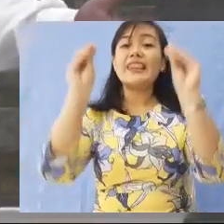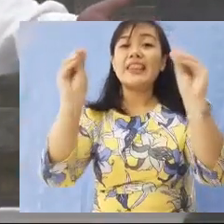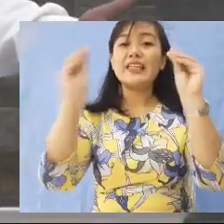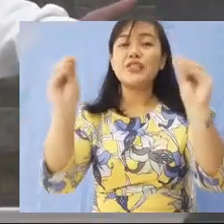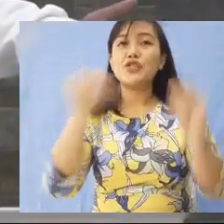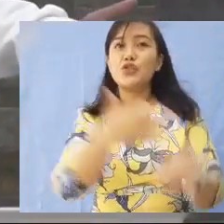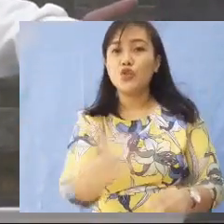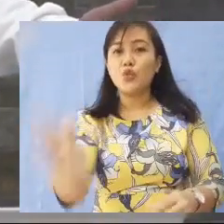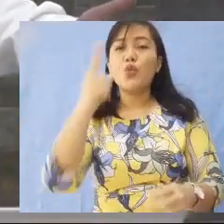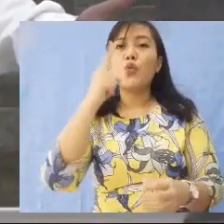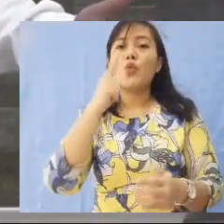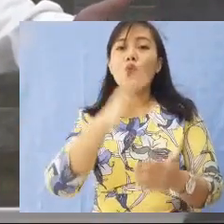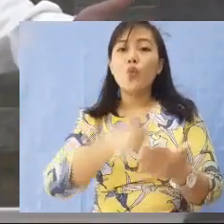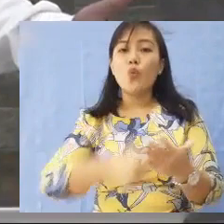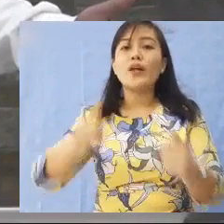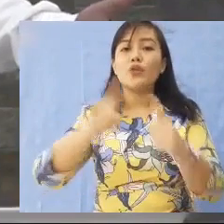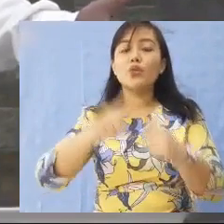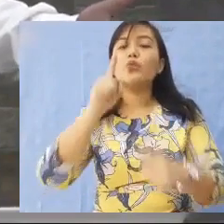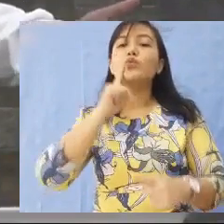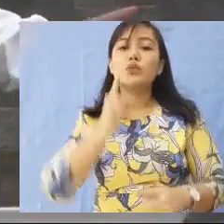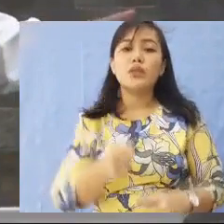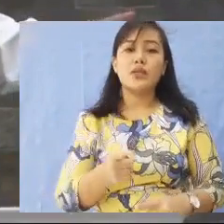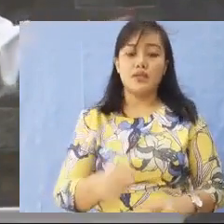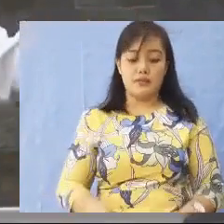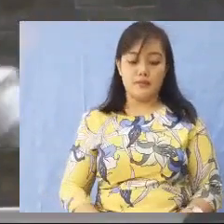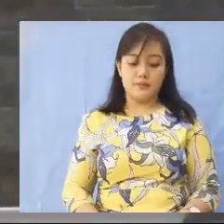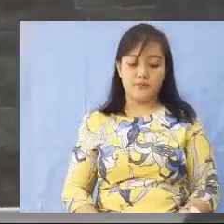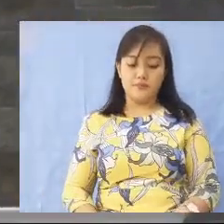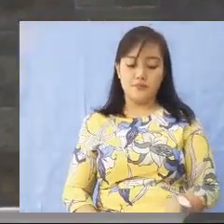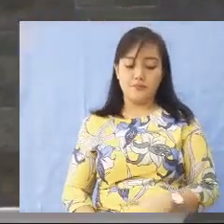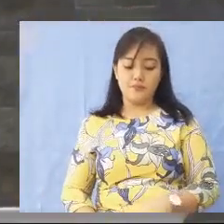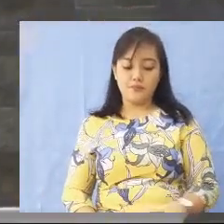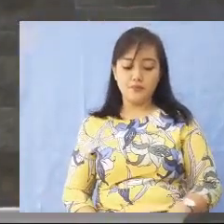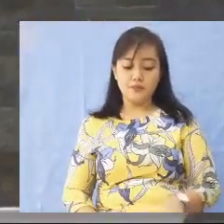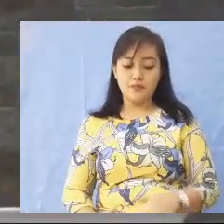weak. We are prone to any